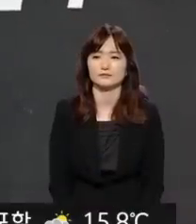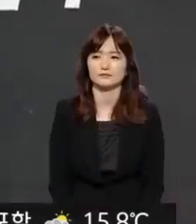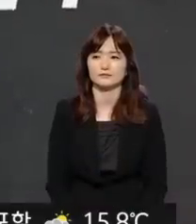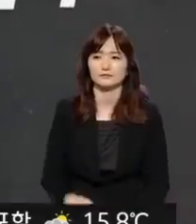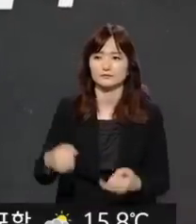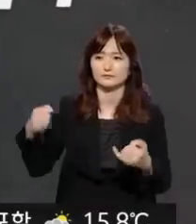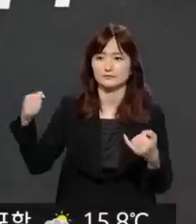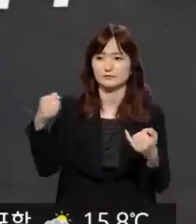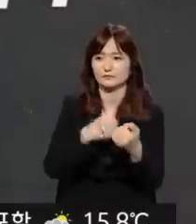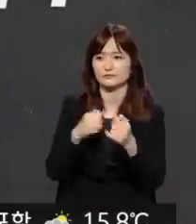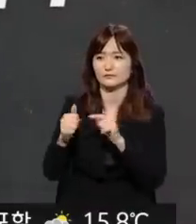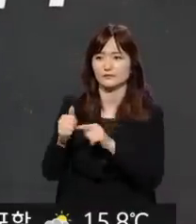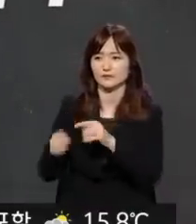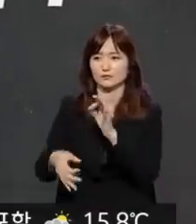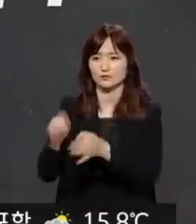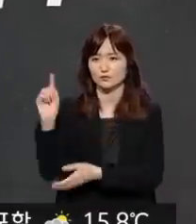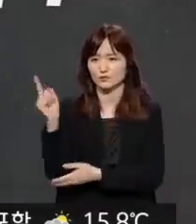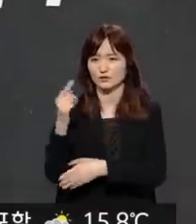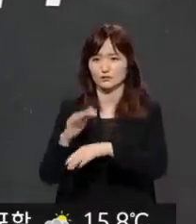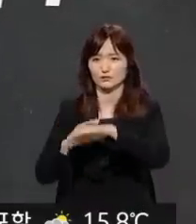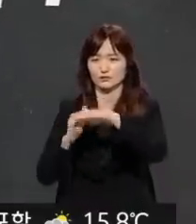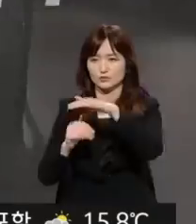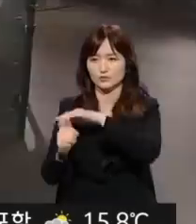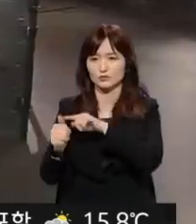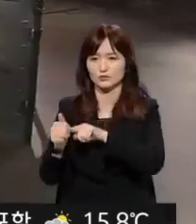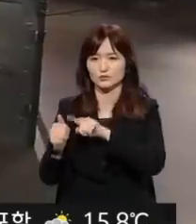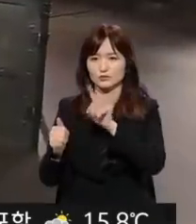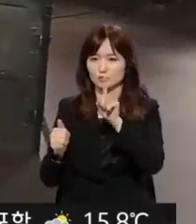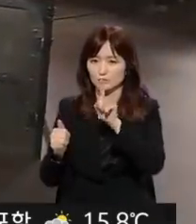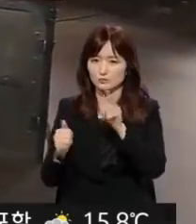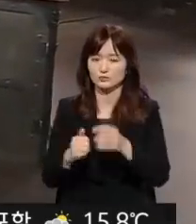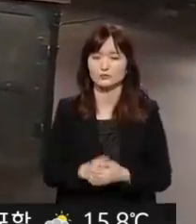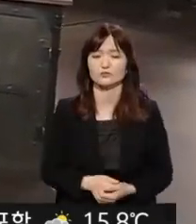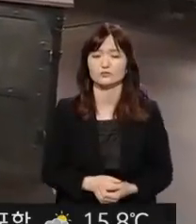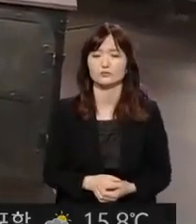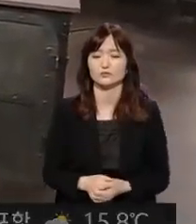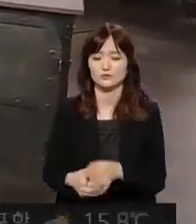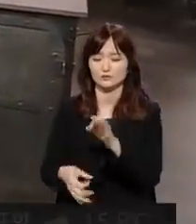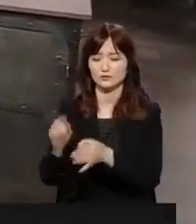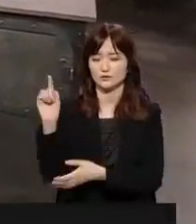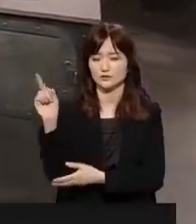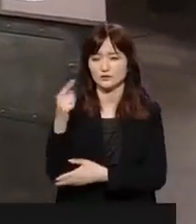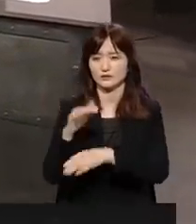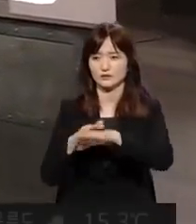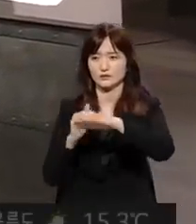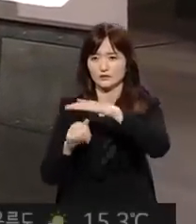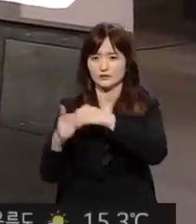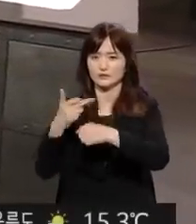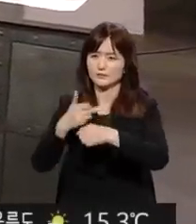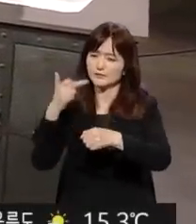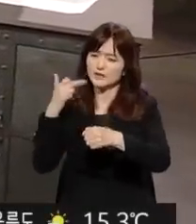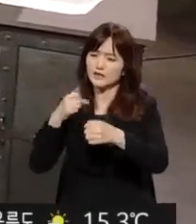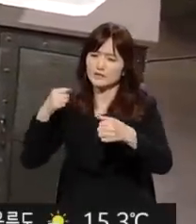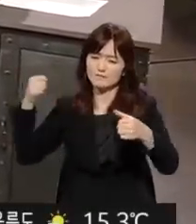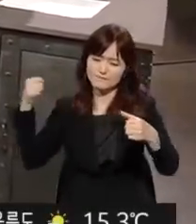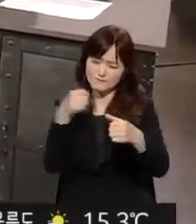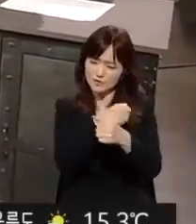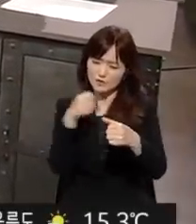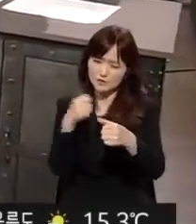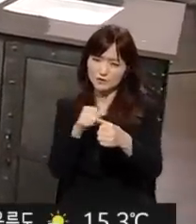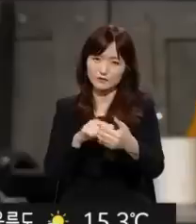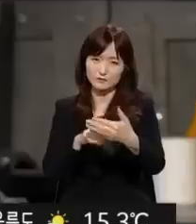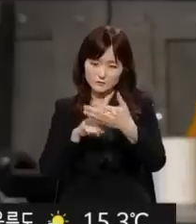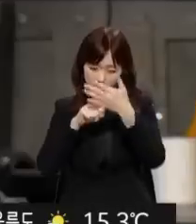가해자는 프로야구 선수입니다 자 승현 님 이게 어떻게 된 거죠 한 프로야구 선수가 17년 전에 폭행했는 사실이 지금 드러나고